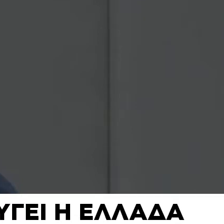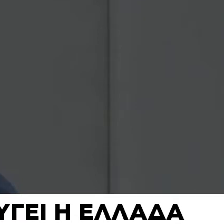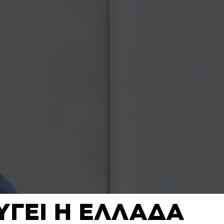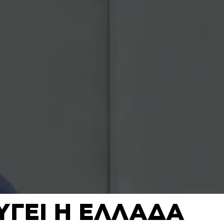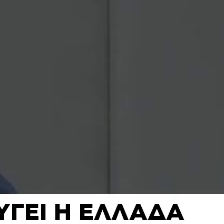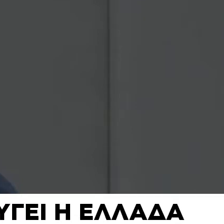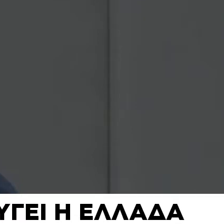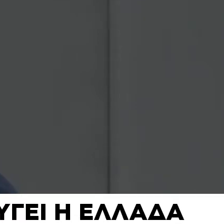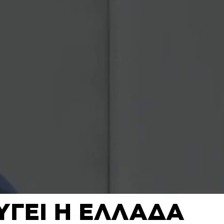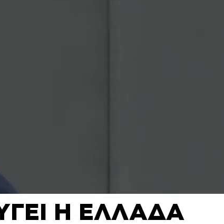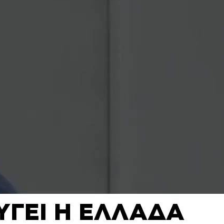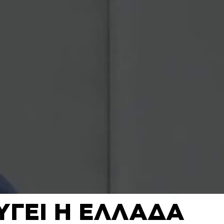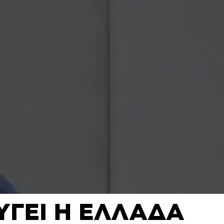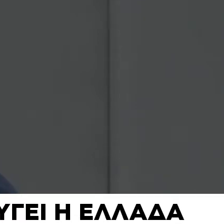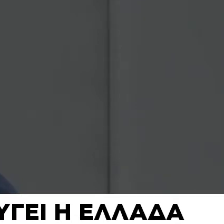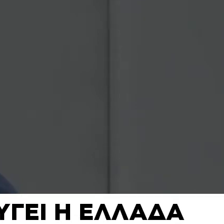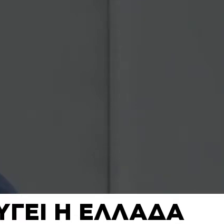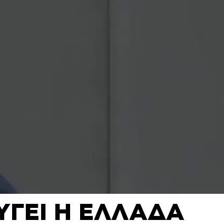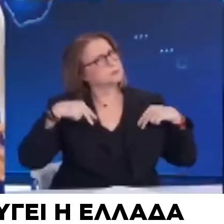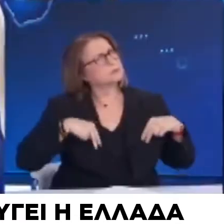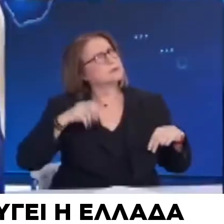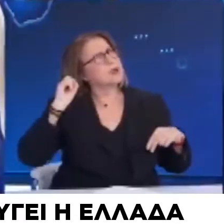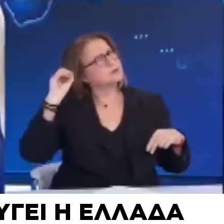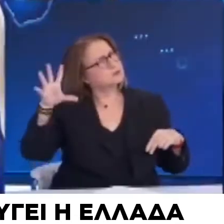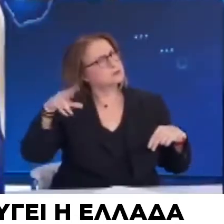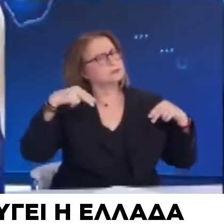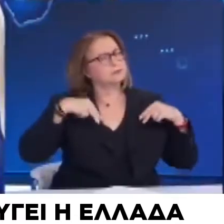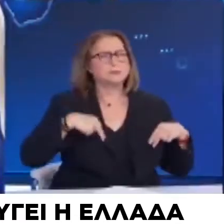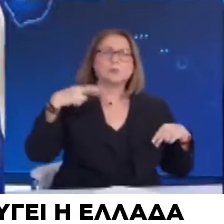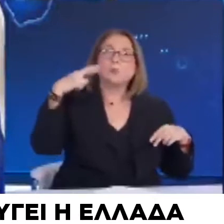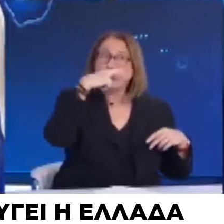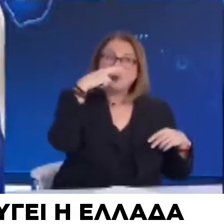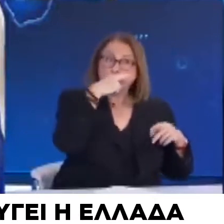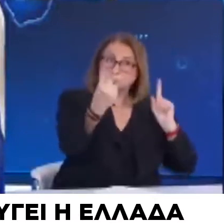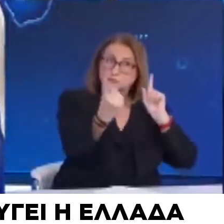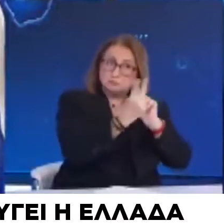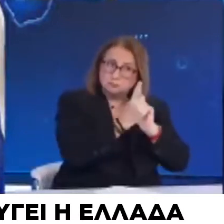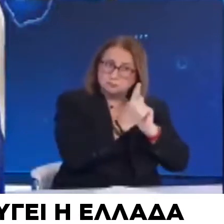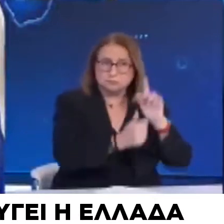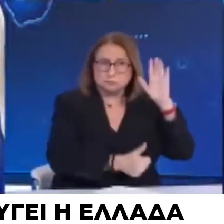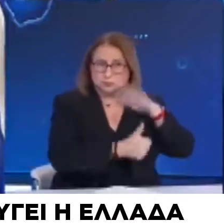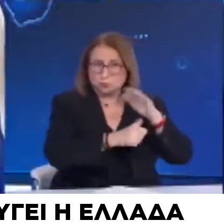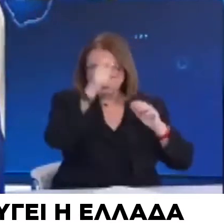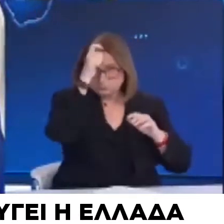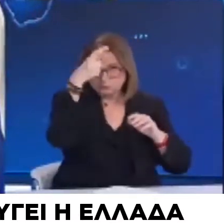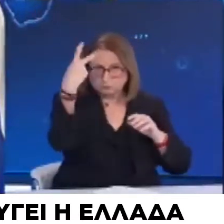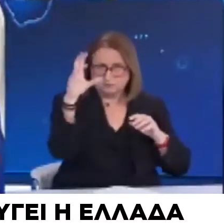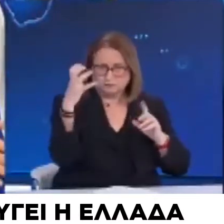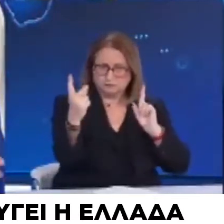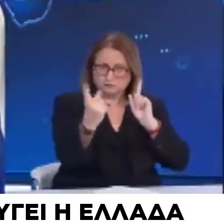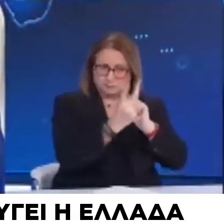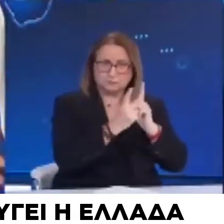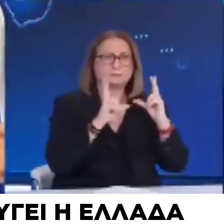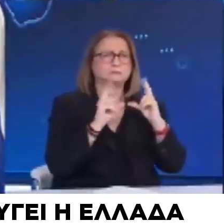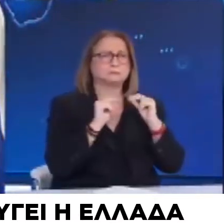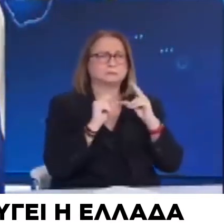σε επίπεδο Υπουργών Εξωτερικών, γιατί όχι σε επίπεδο Πρωθυπουργού και Τούρκου Προέδρου, κάτι το οποίο δεν είναι δρομολογημένο,